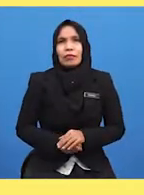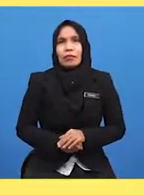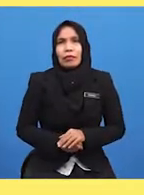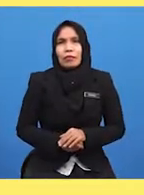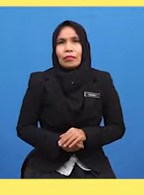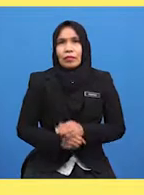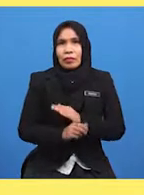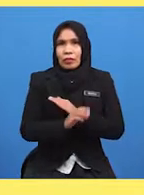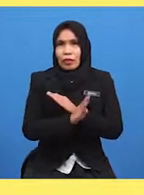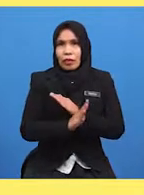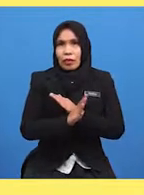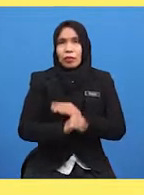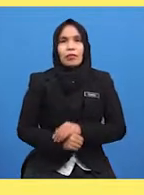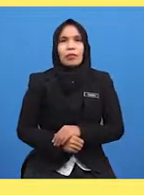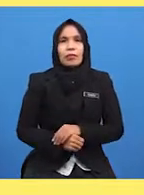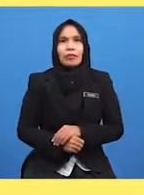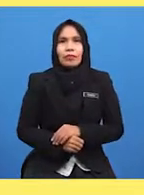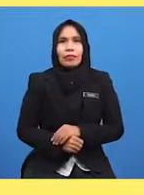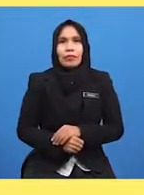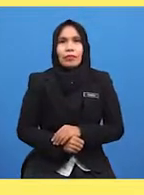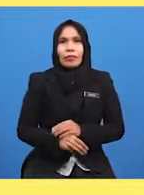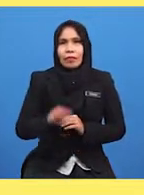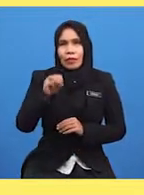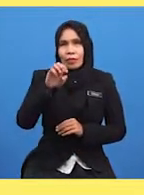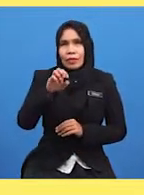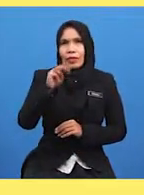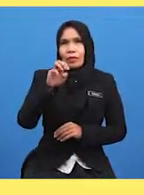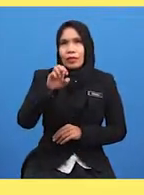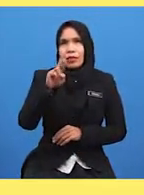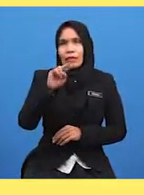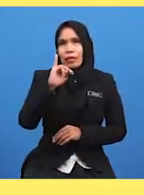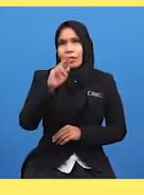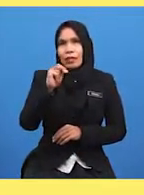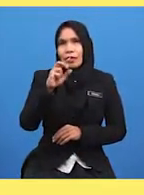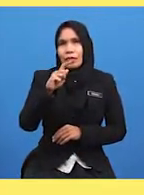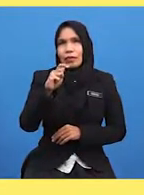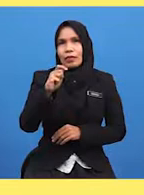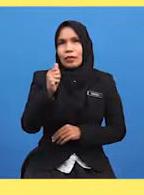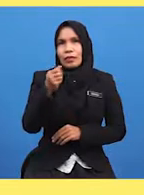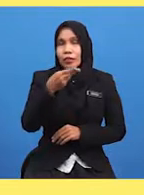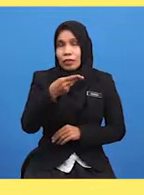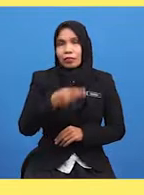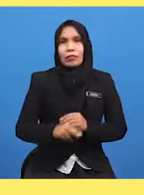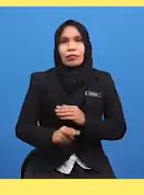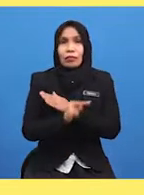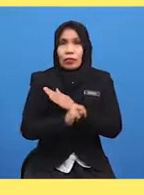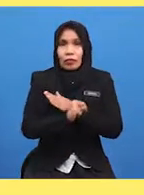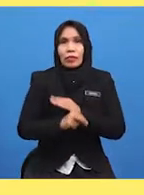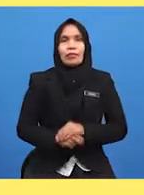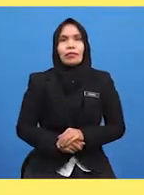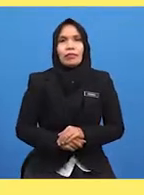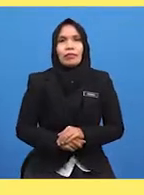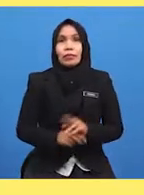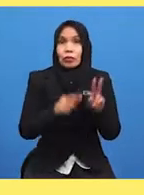Davidson atau lebih dikenali JJ Davidson berkuasa di Klang flash NH menetap di langat